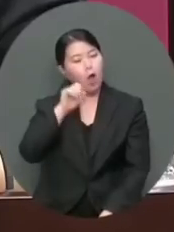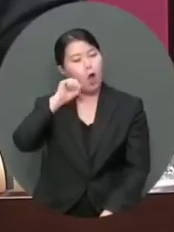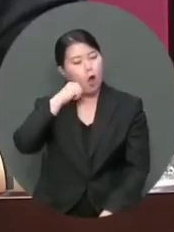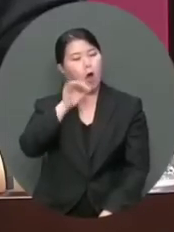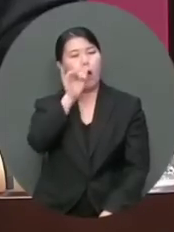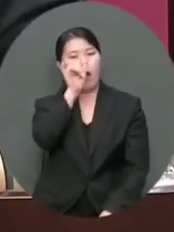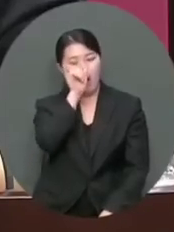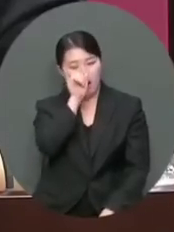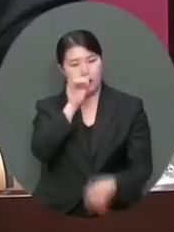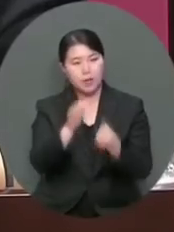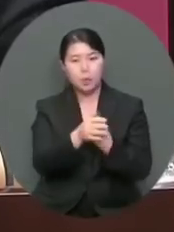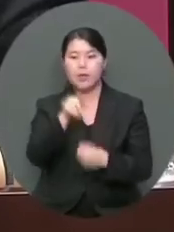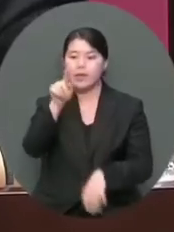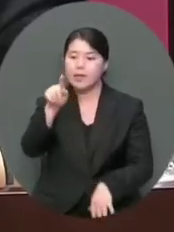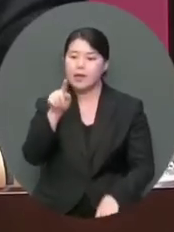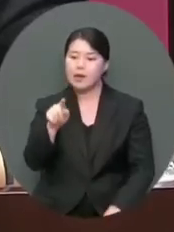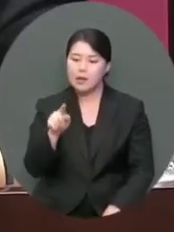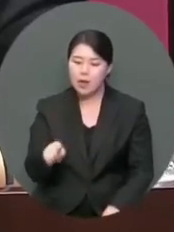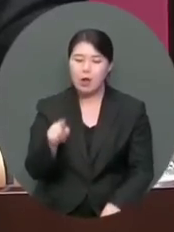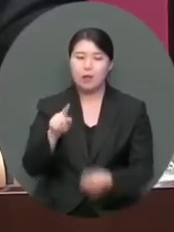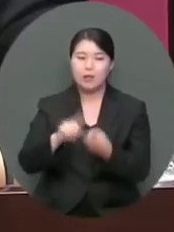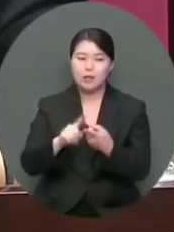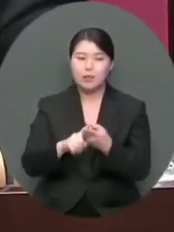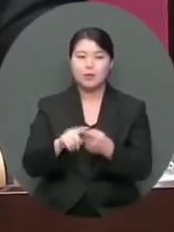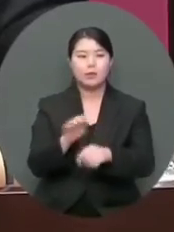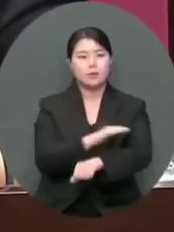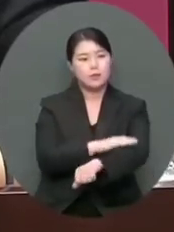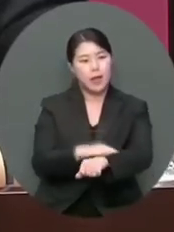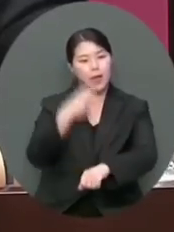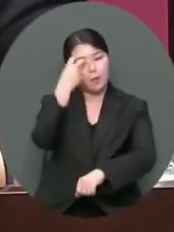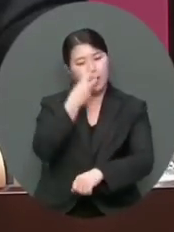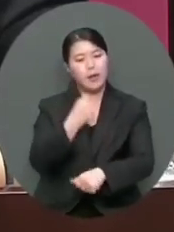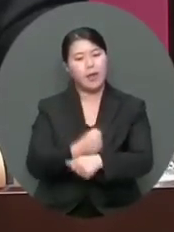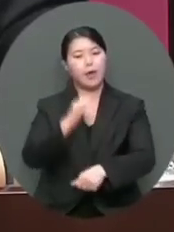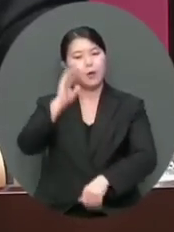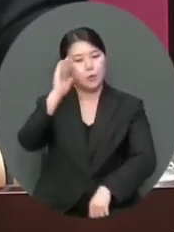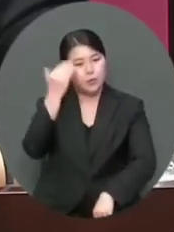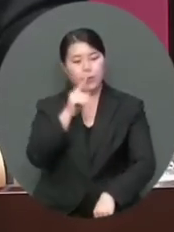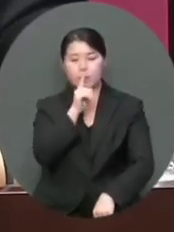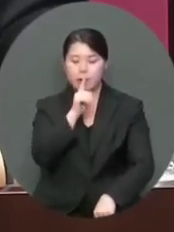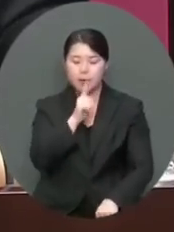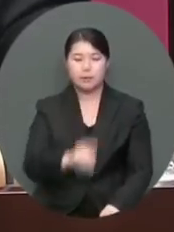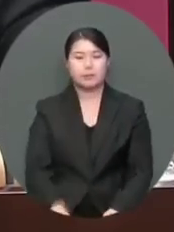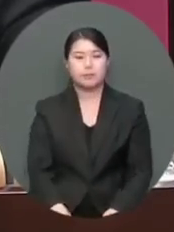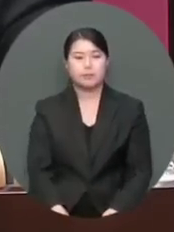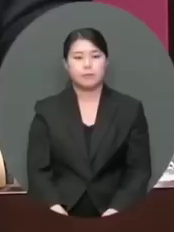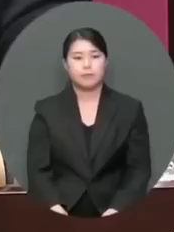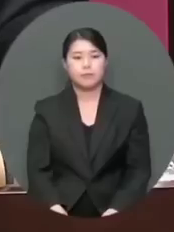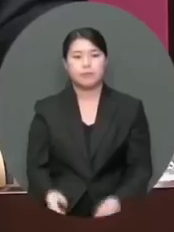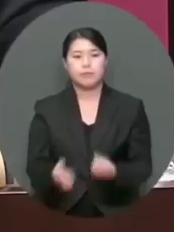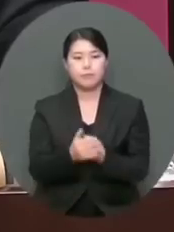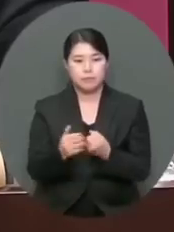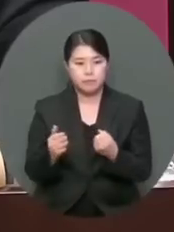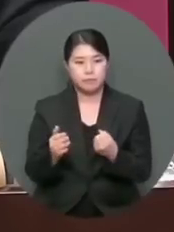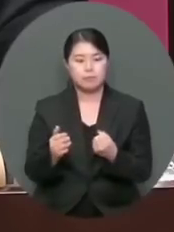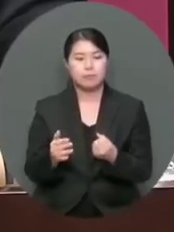때문에 이러이러한 부분을 잘 관리해야 된다라고 말씀하신 겁니다. 그러니까